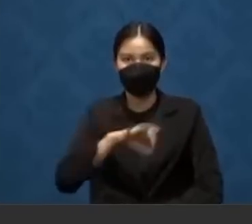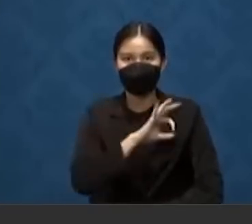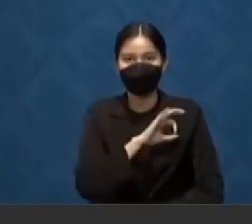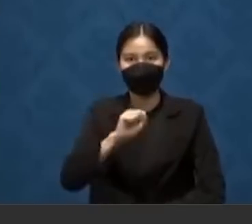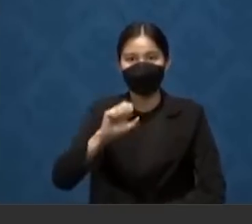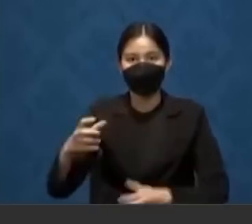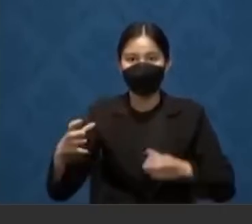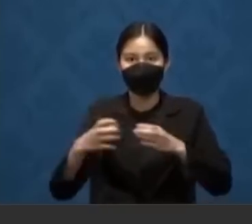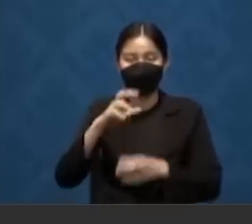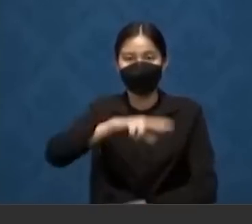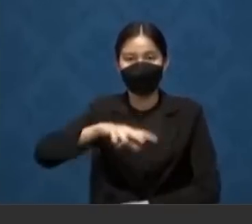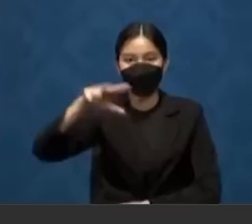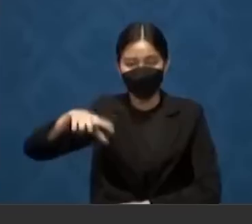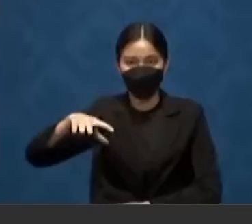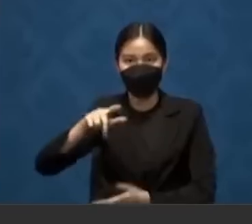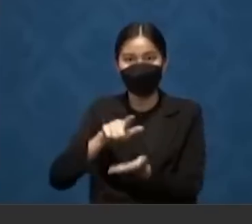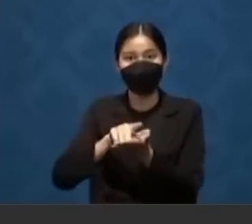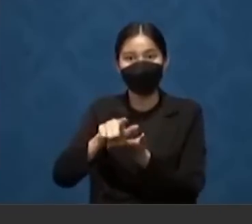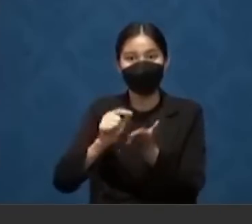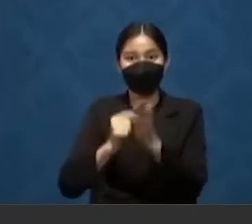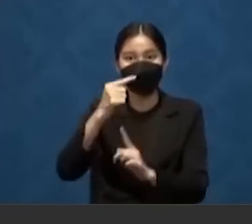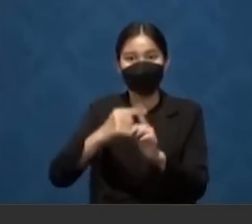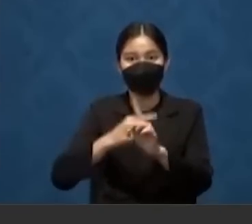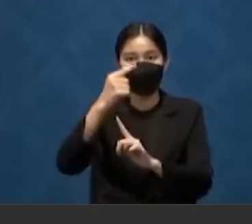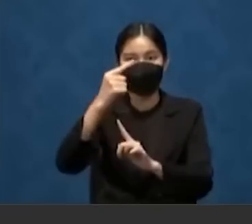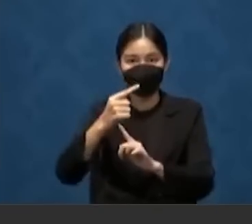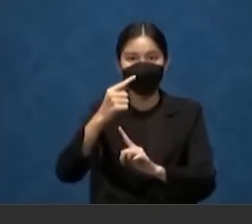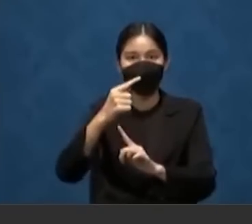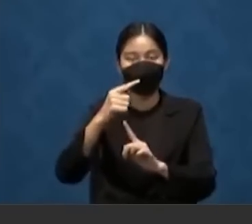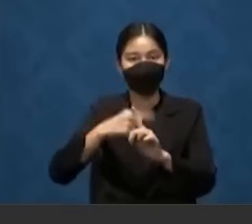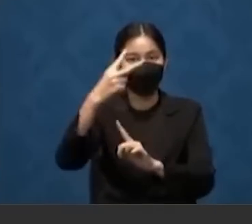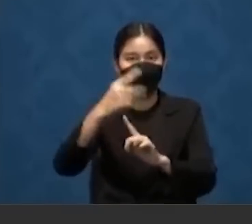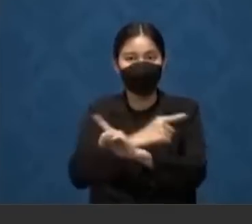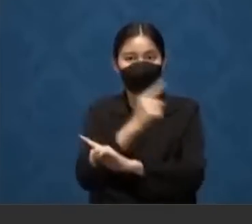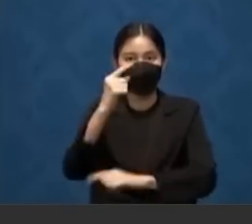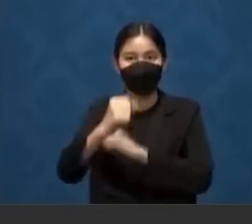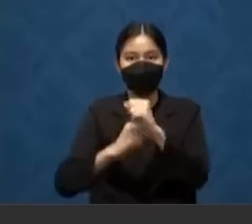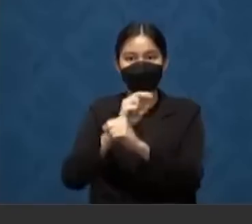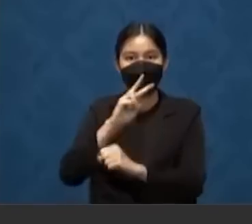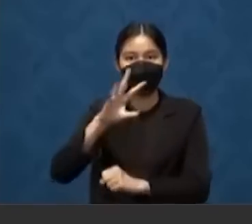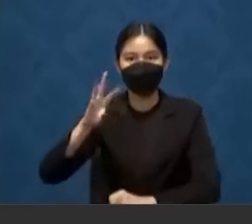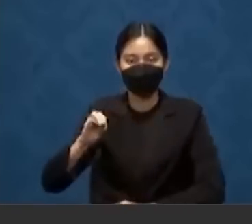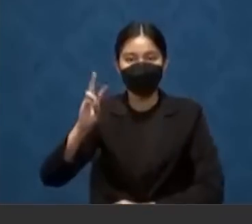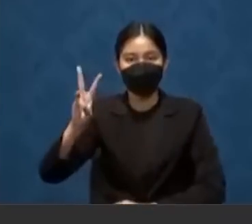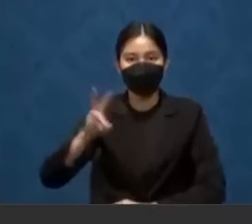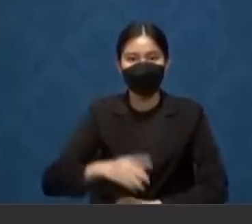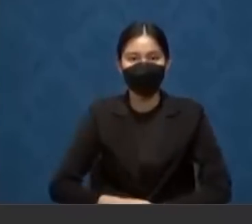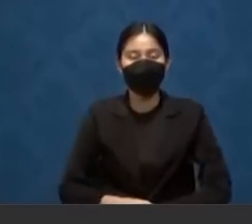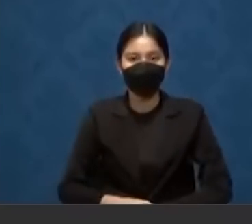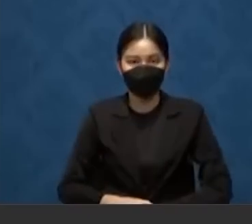สมาชิสภาพูแนรัศดอร์ พักเพื่อไทย ขอลาออกตงแต่วันที่ 1 คุมภาพันธ์566